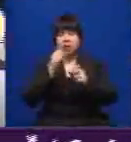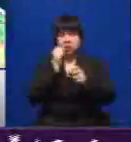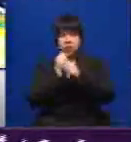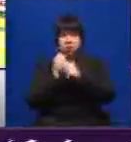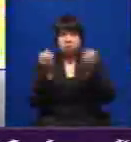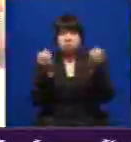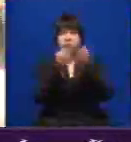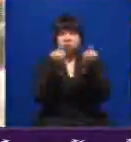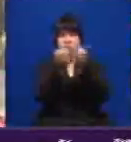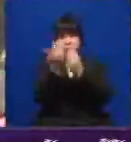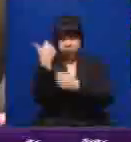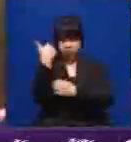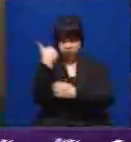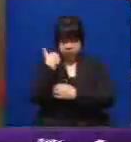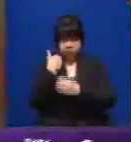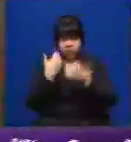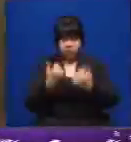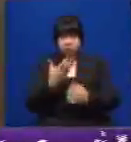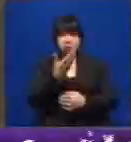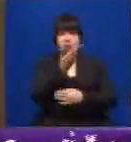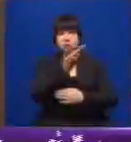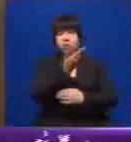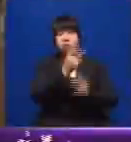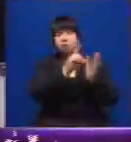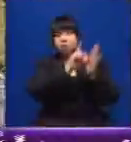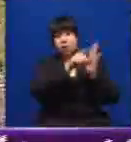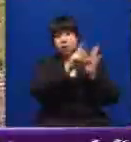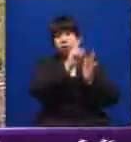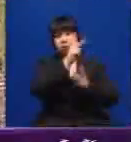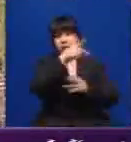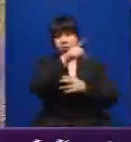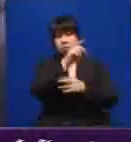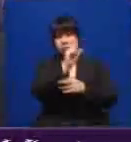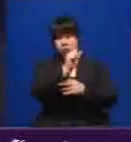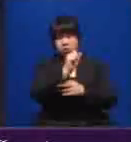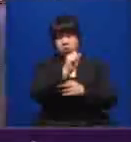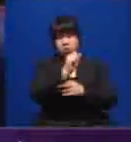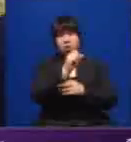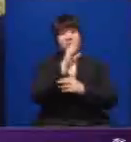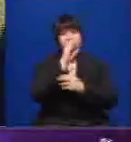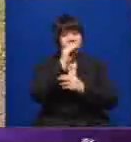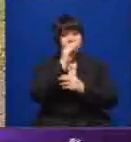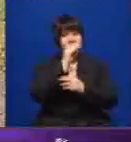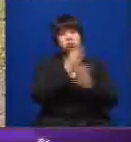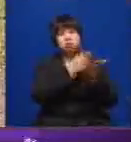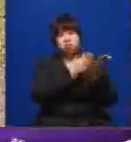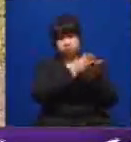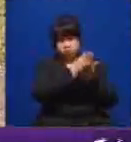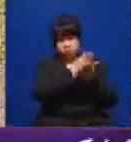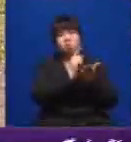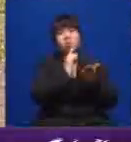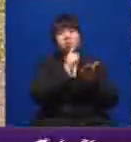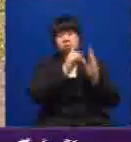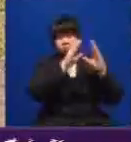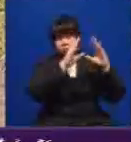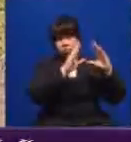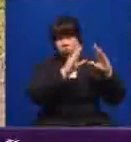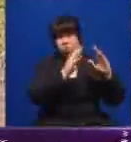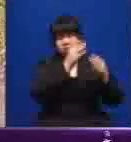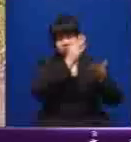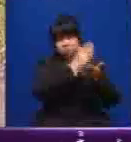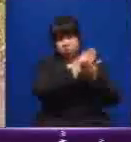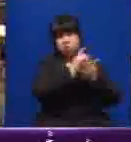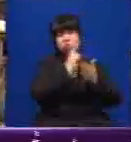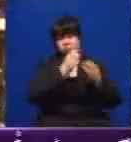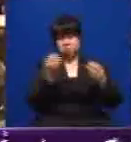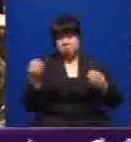พร้อมกันนี้ได้เรียกร้องให้นายสุเทพเทือกสุบรรณเลขาธิการกปปส.รักษาคำพูดที่จะยุติการชุมนุมหากผู้ชุมนุมกลุ่มอื่นมีจำ